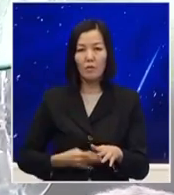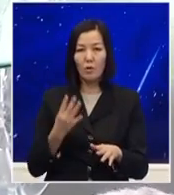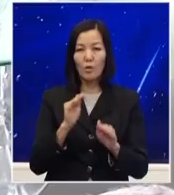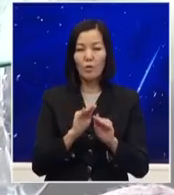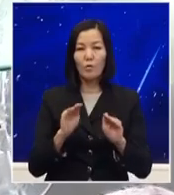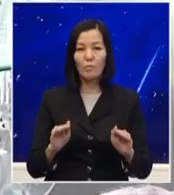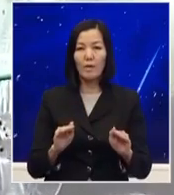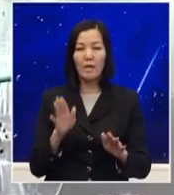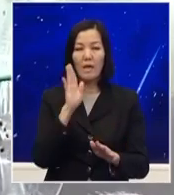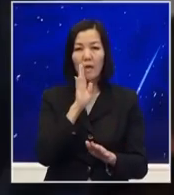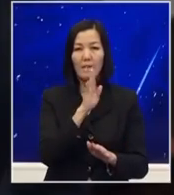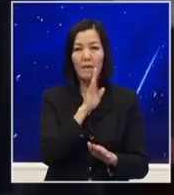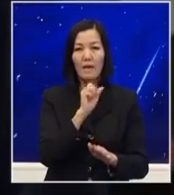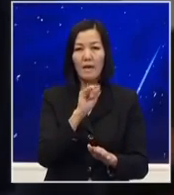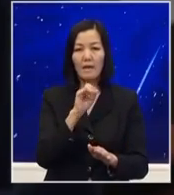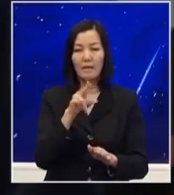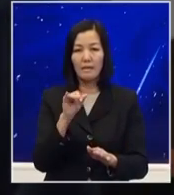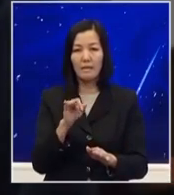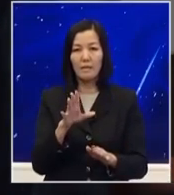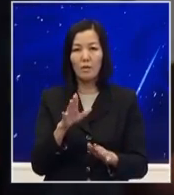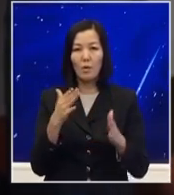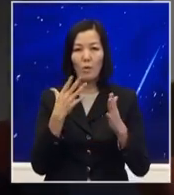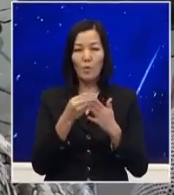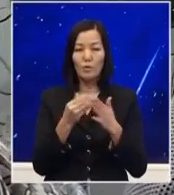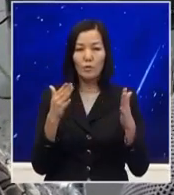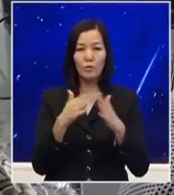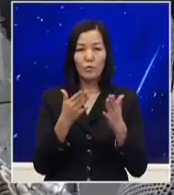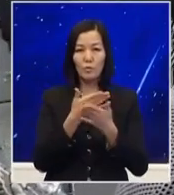қағып отырған Айдын мен Жеңіскүлдің жеке баспана алуға